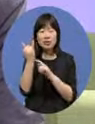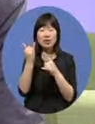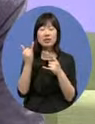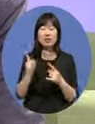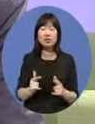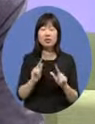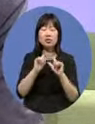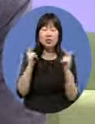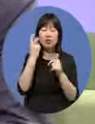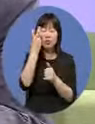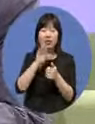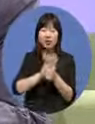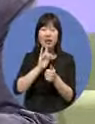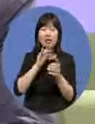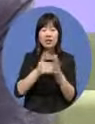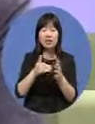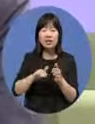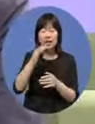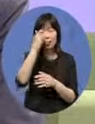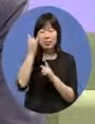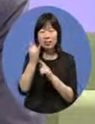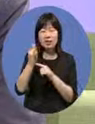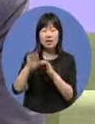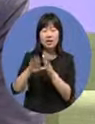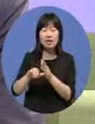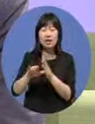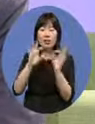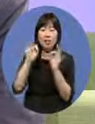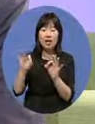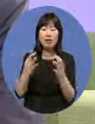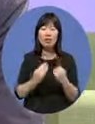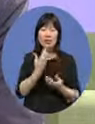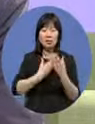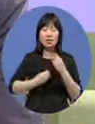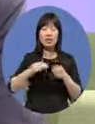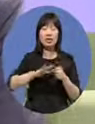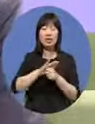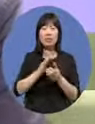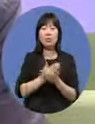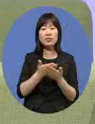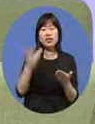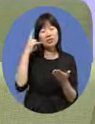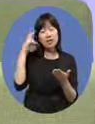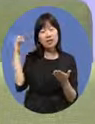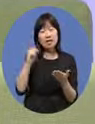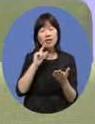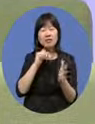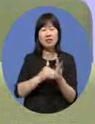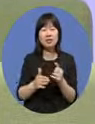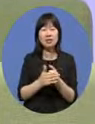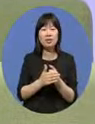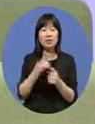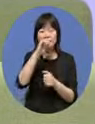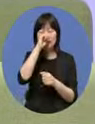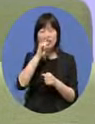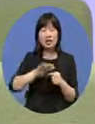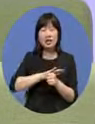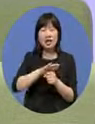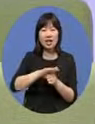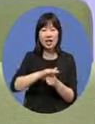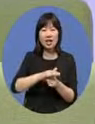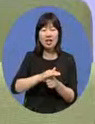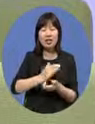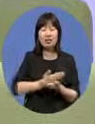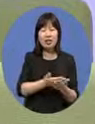이제 돌봐주잖아요. 근데 네. 우리 할아버지 할머니 세대는 많이 먹는 게 사랑을 베푸는 그렇지. 걸로 생각하시기 그렇죠. 때문에 선의의 사랑이 우리 아이들한테는